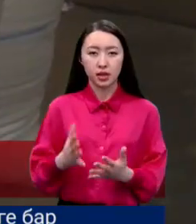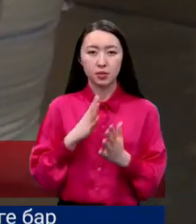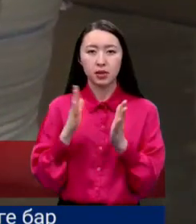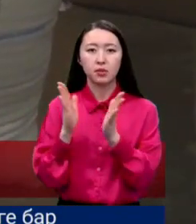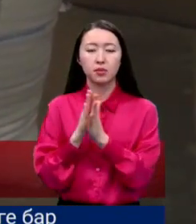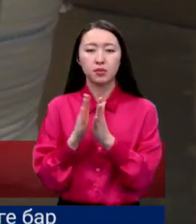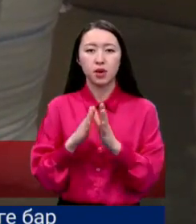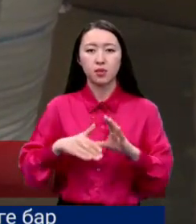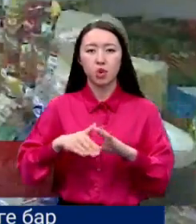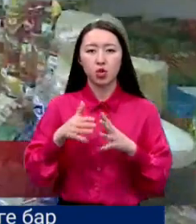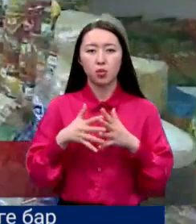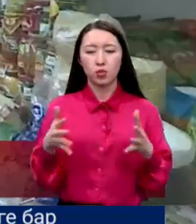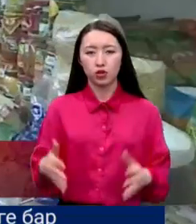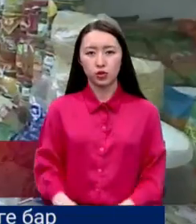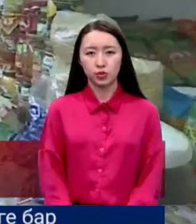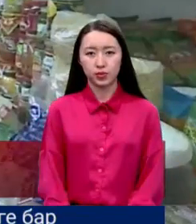объем гораздо больше.